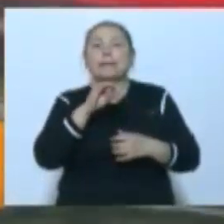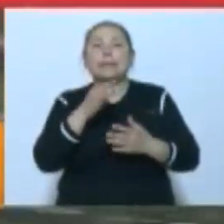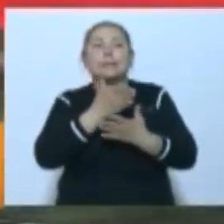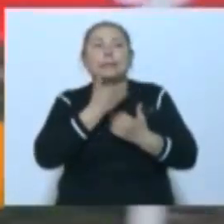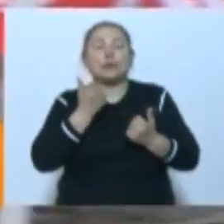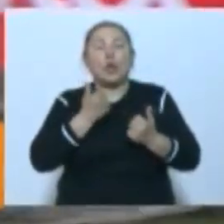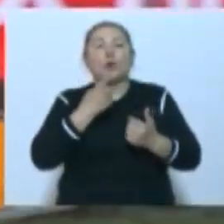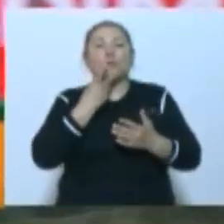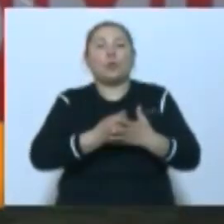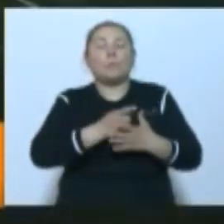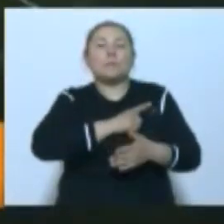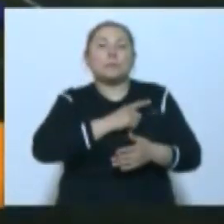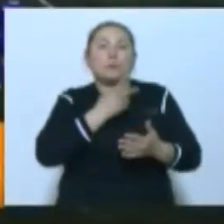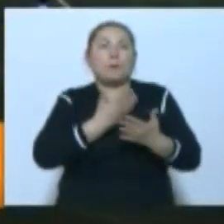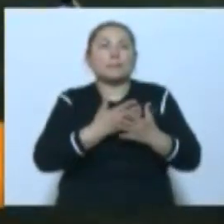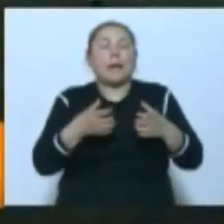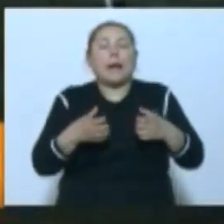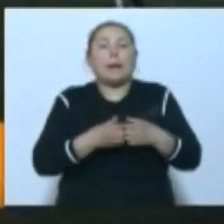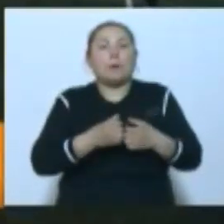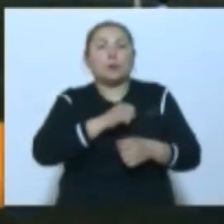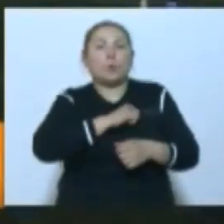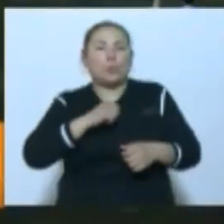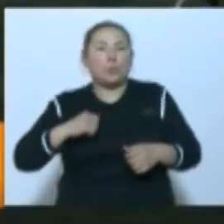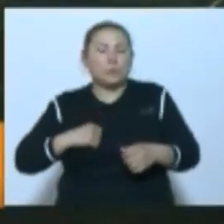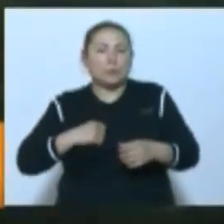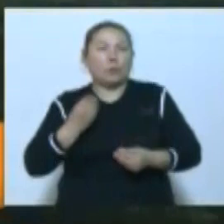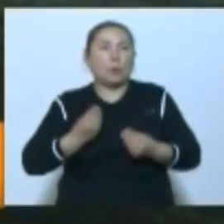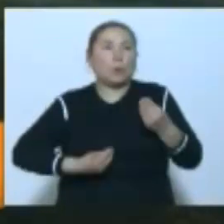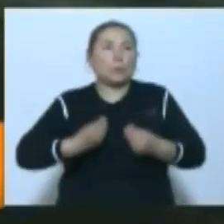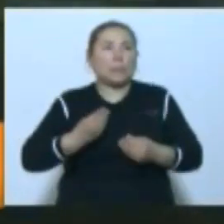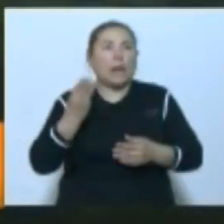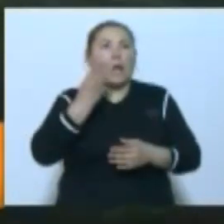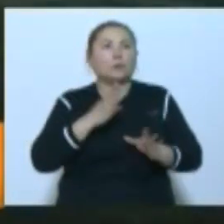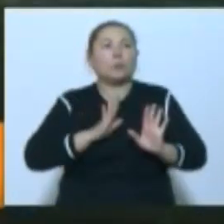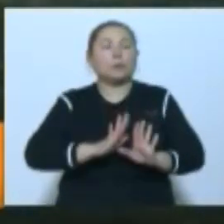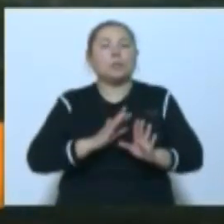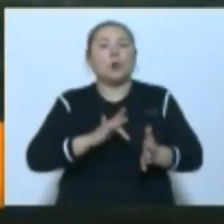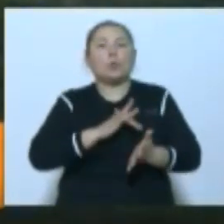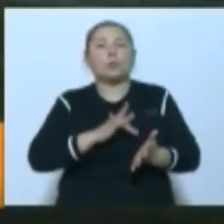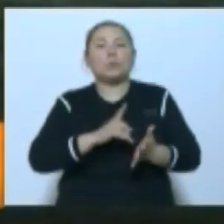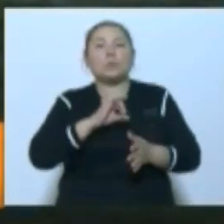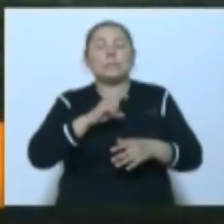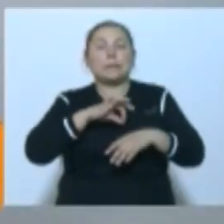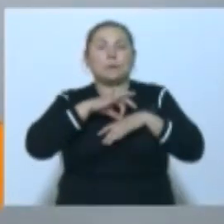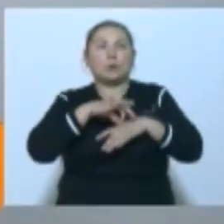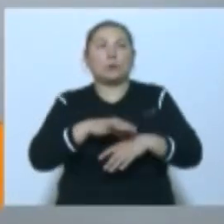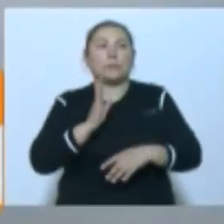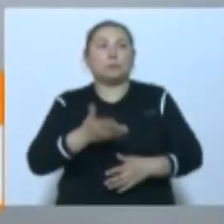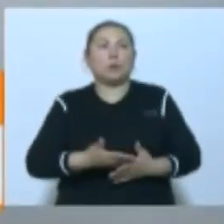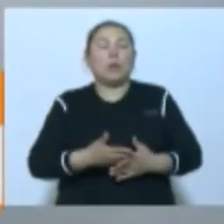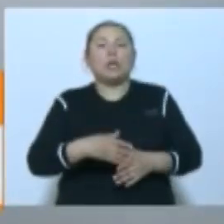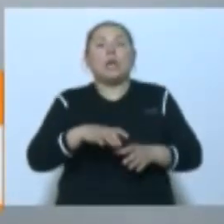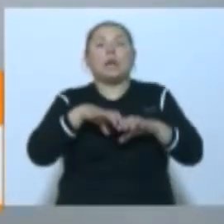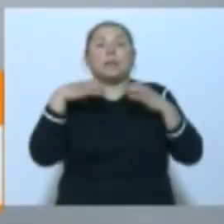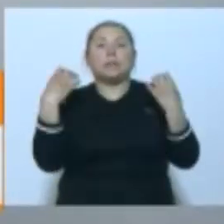лигада өнер көрсететін команда енді өз алаңындағы ойындарын Ақтау емес, Жаңаөзен қаласында өткізеді. Жас қанат